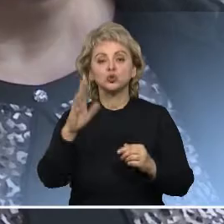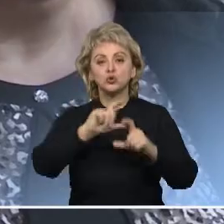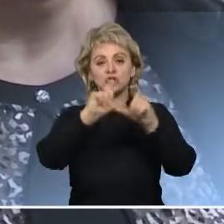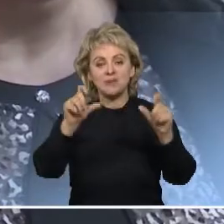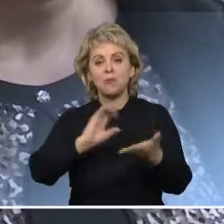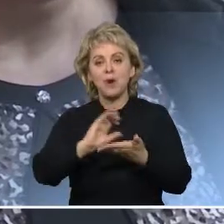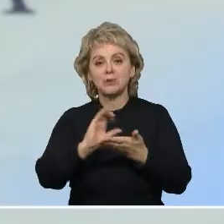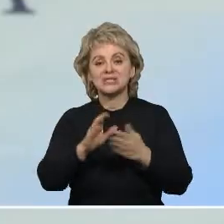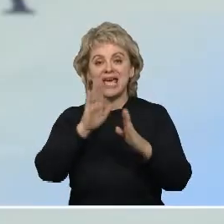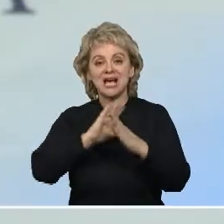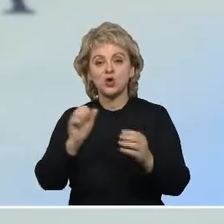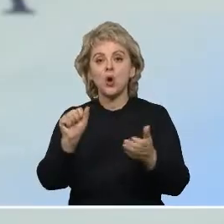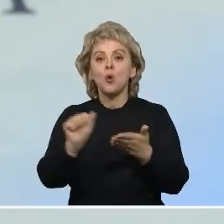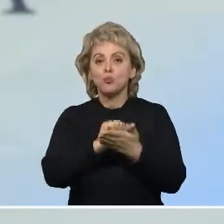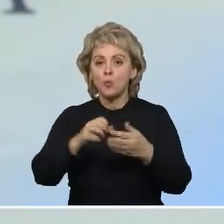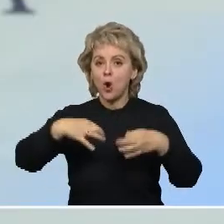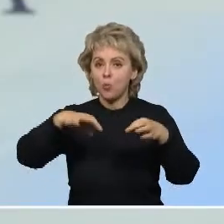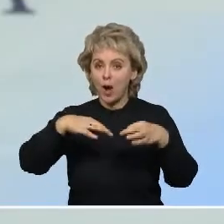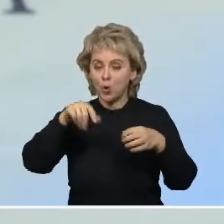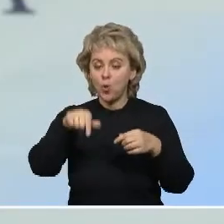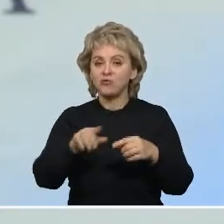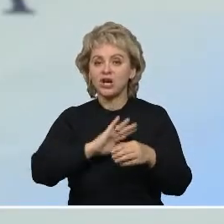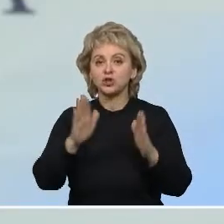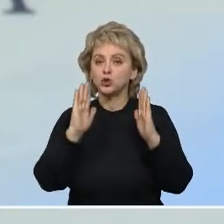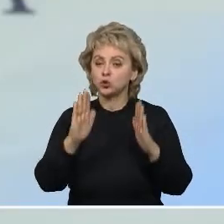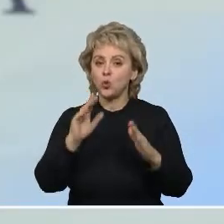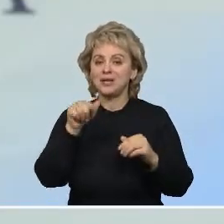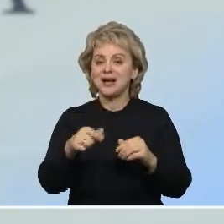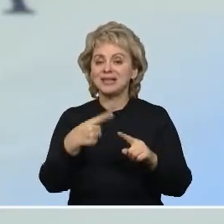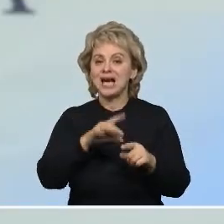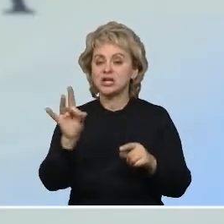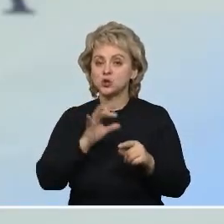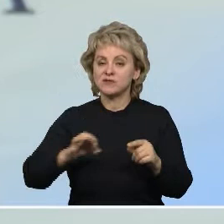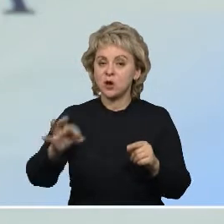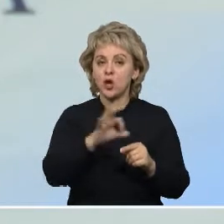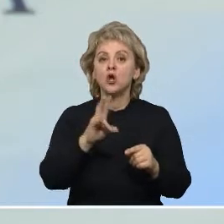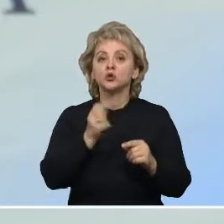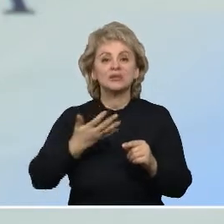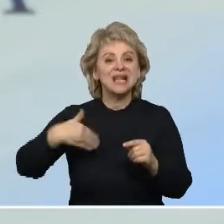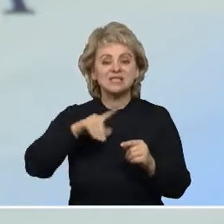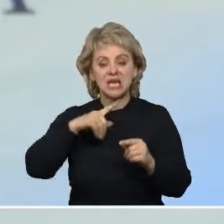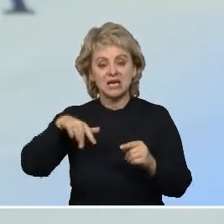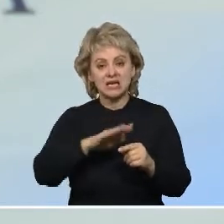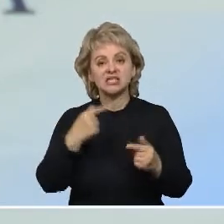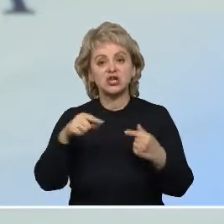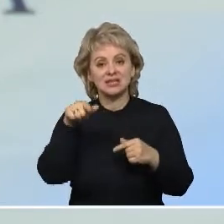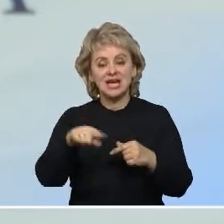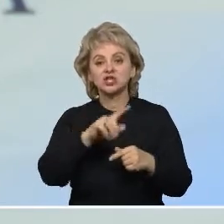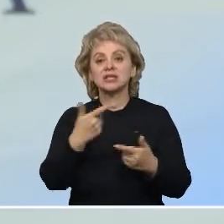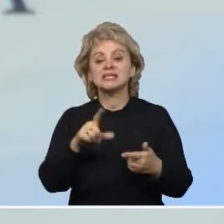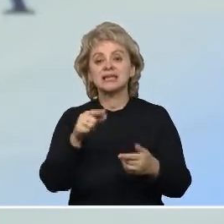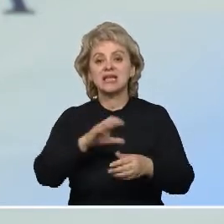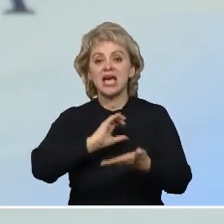по производству экологичной бумажной упаковки не только, так сказать, для Ростовской области, но для всей России, и даже, так сказать, где-то